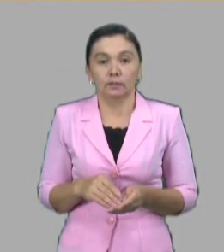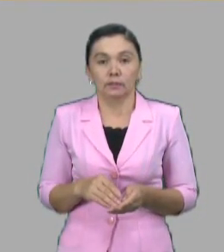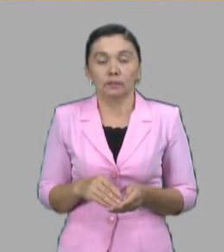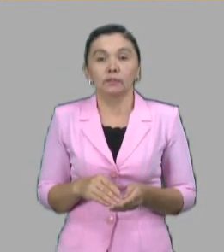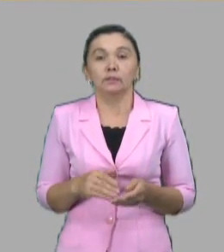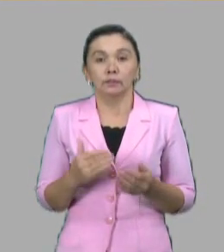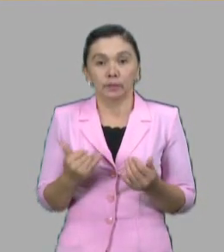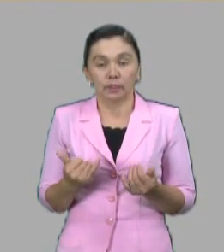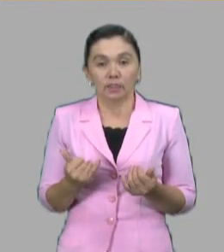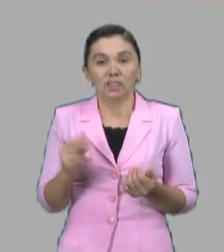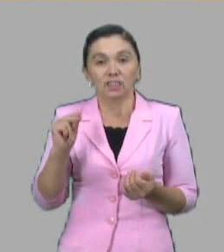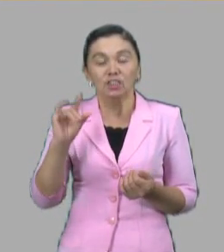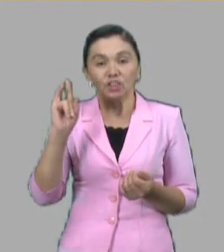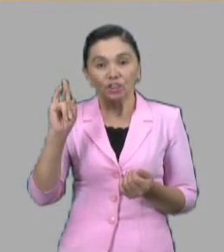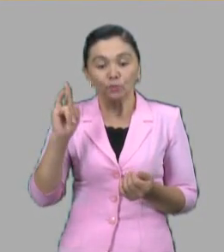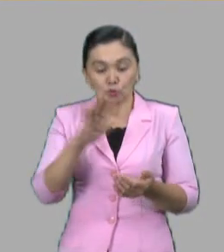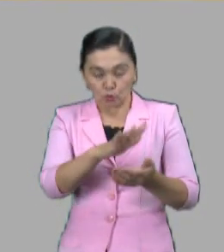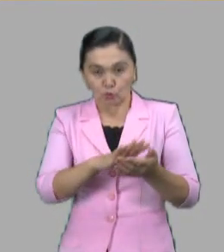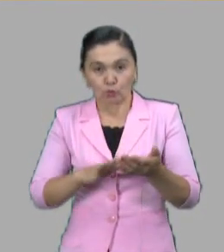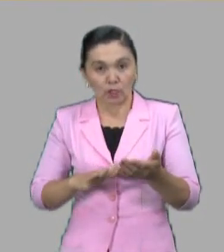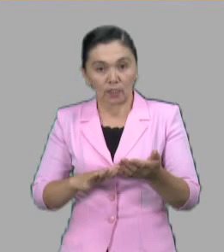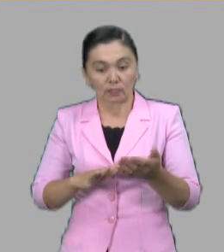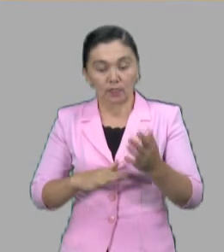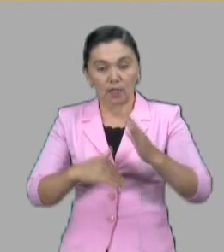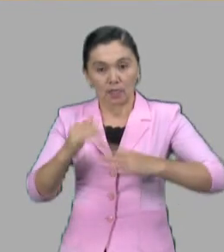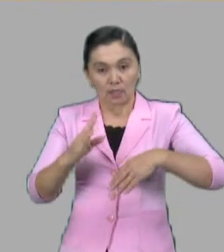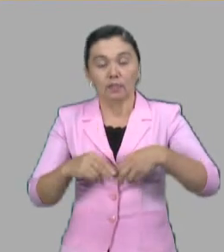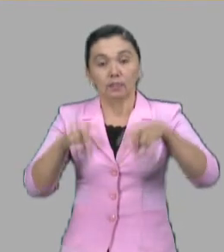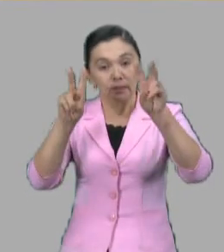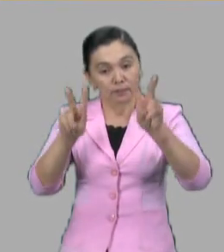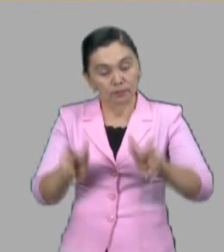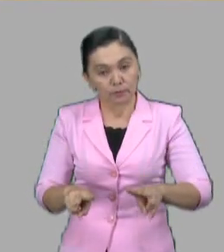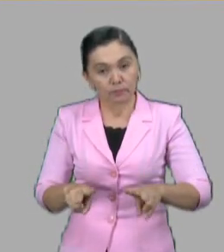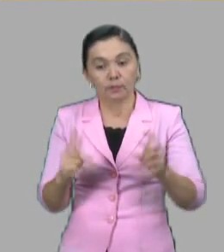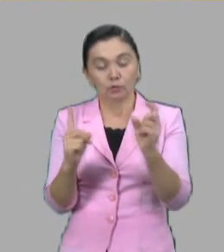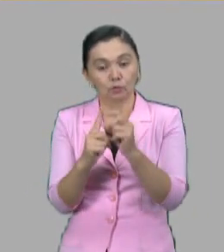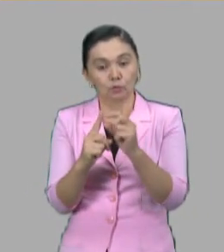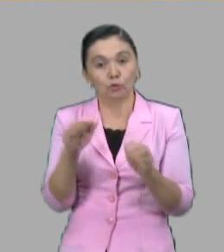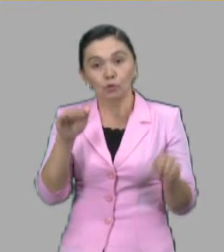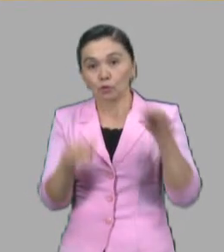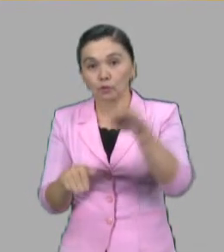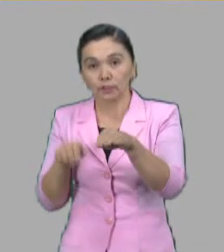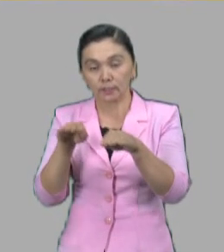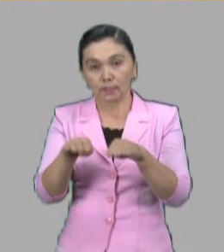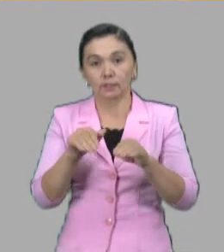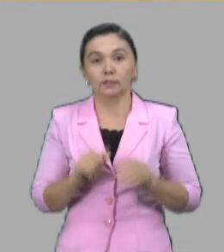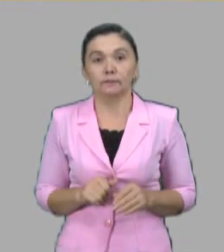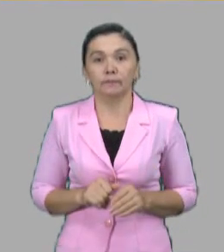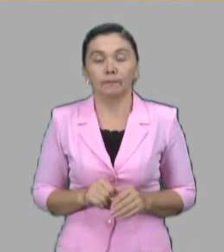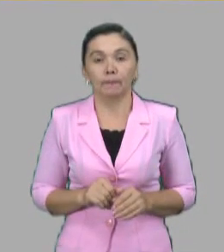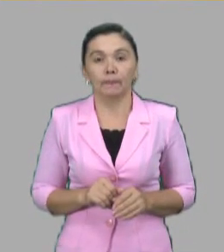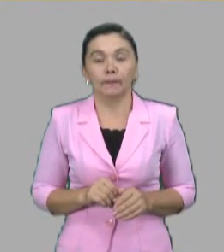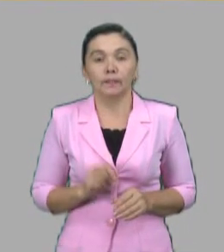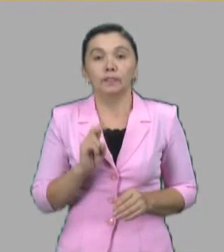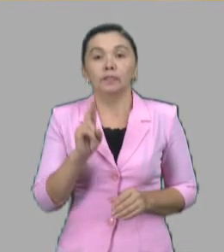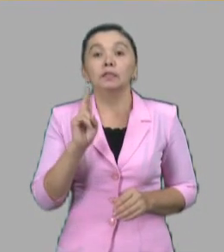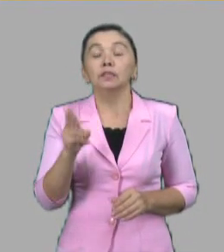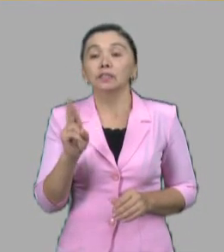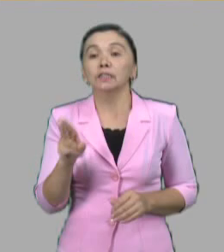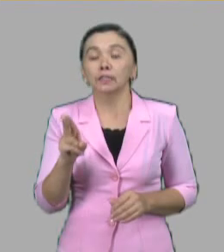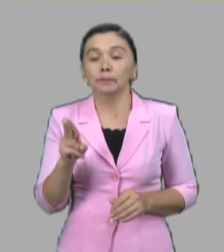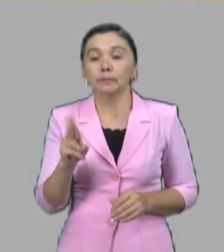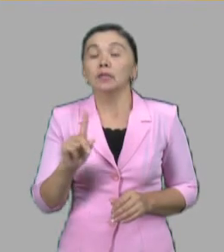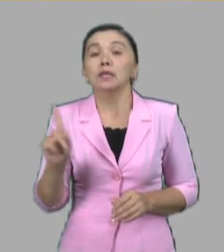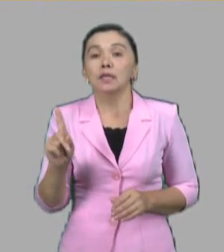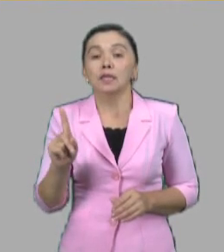улаганда кесипти билдирген сөздөр жасалды. Ким эмне кылат?